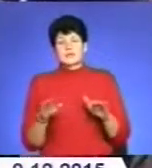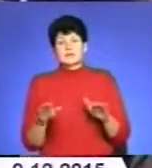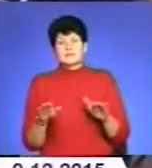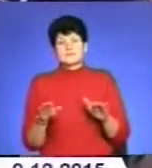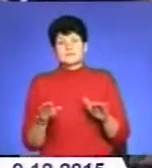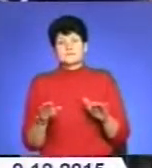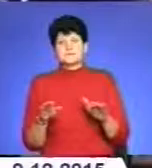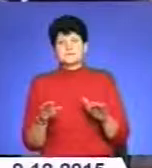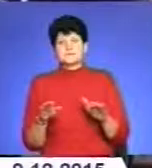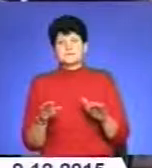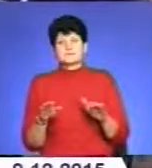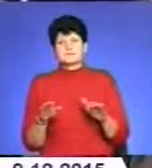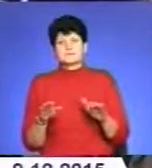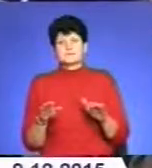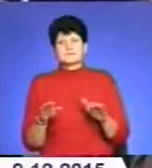як вам сказати,